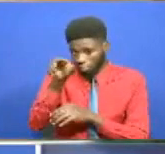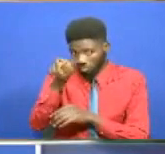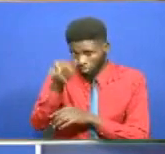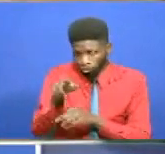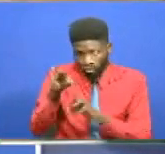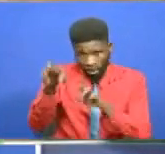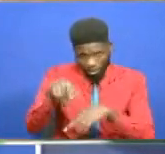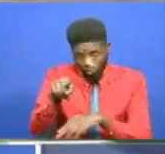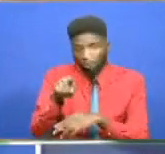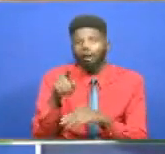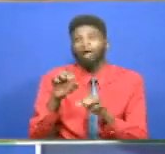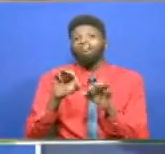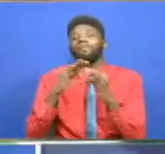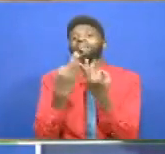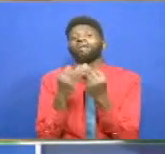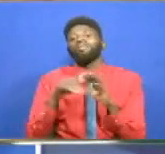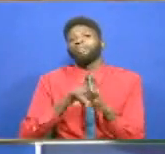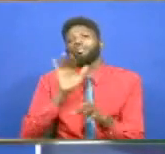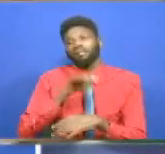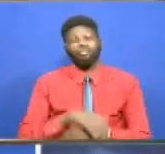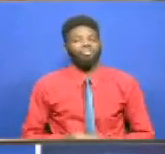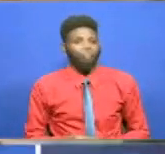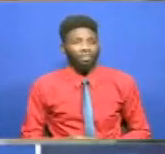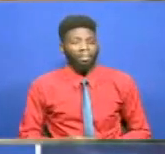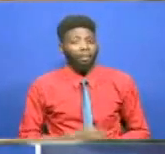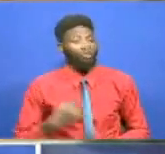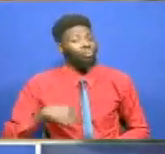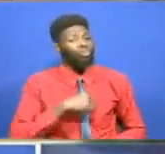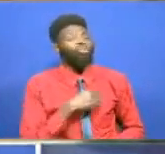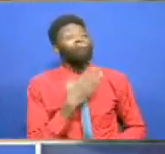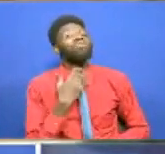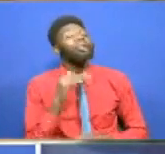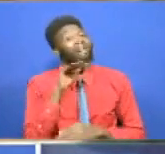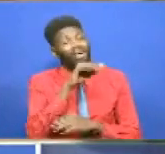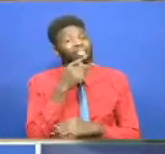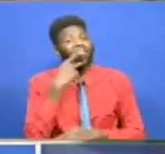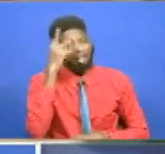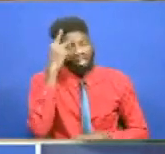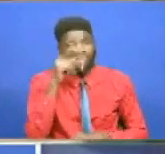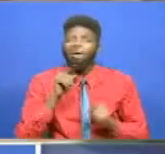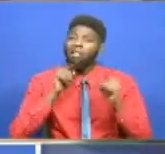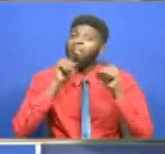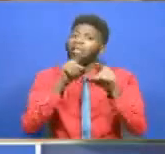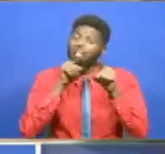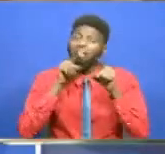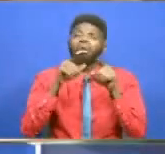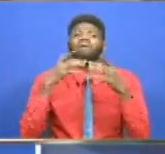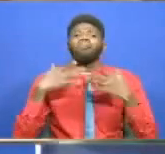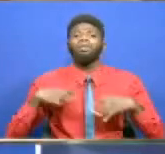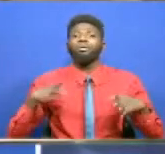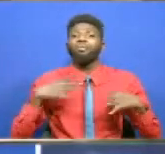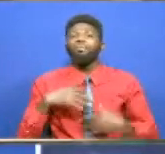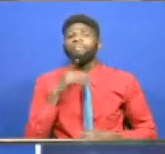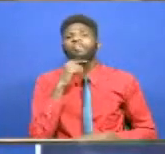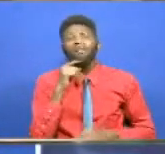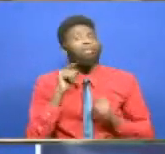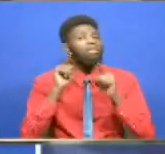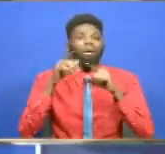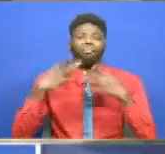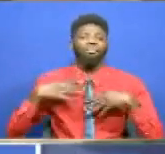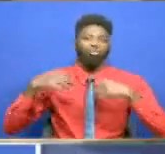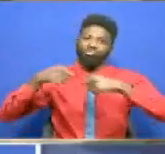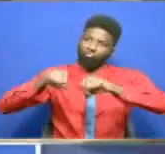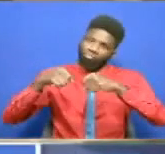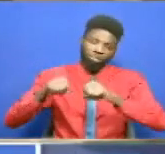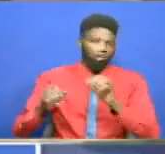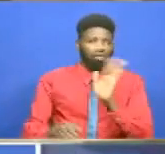parents. Muache kushinda mkilaumu wanaume. Muache kushinda mkilaumu boda boda wangu hawa. Nyinyi kama wazazi mnafanya kazi